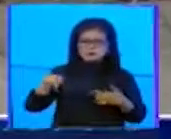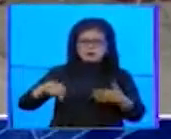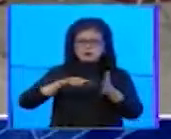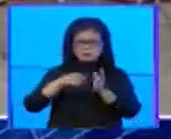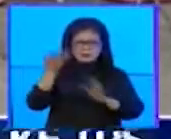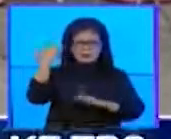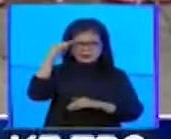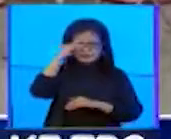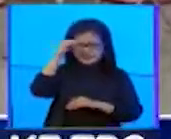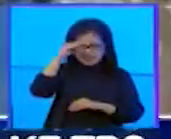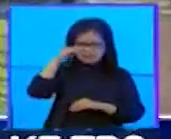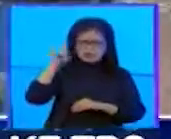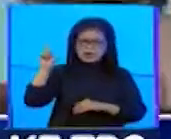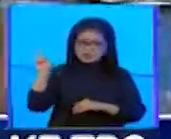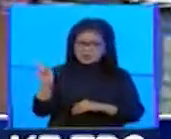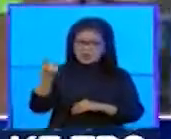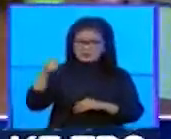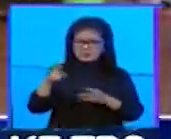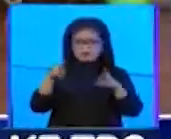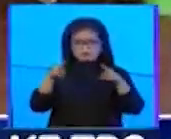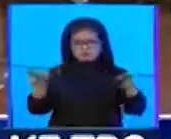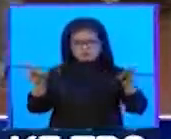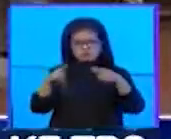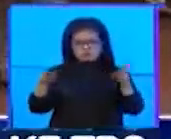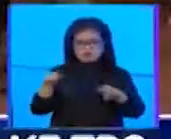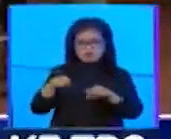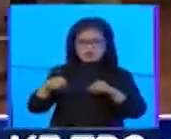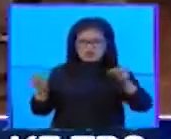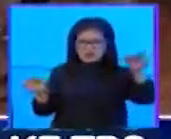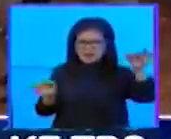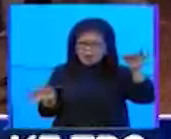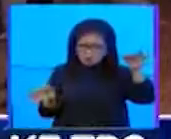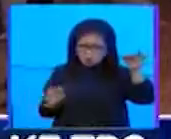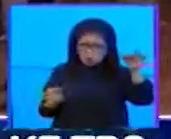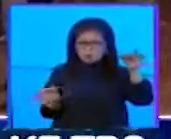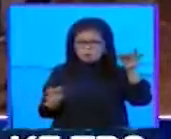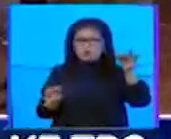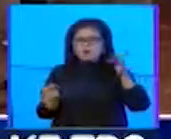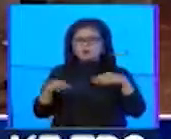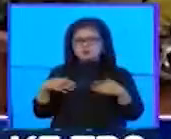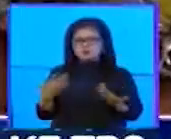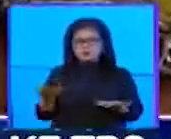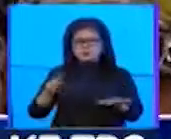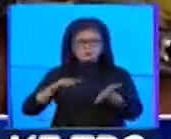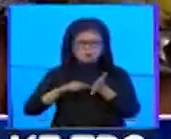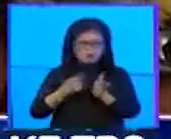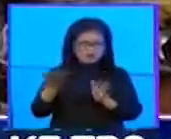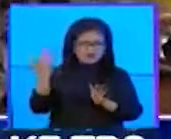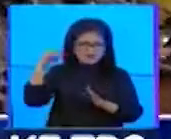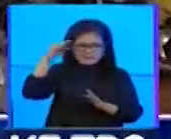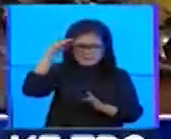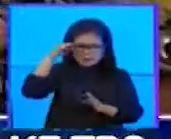patrol khas Yogyakarta atau angklungan sudah dimainkan sejak pagi hari. Paling tidak untuk menarik minat masyarakat bahwa